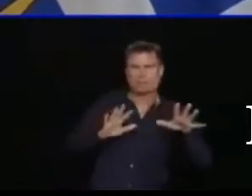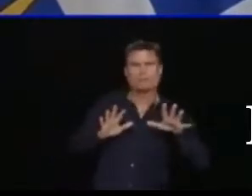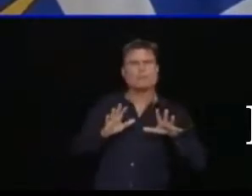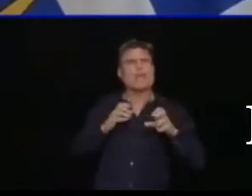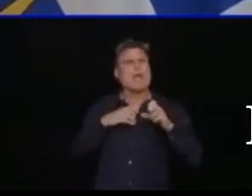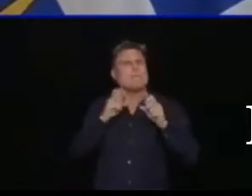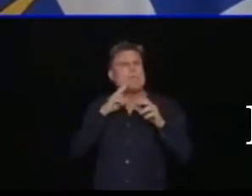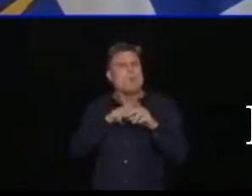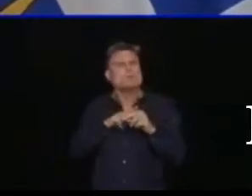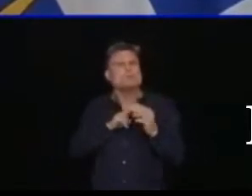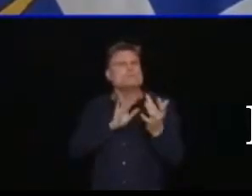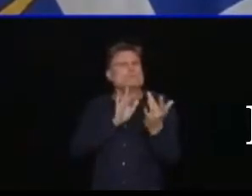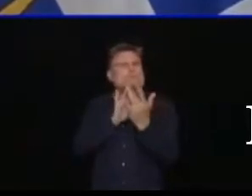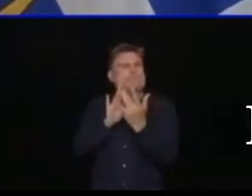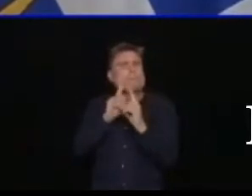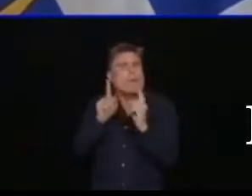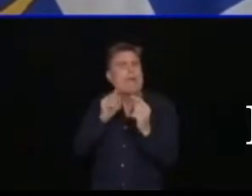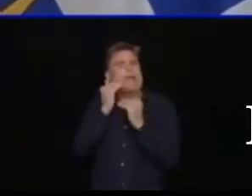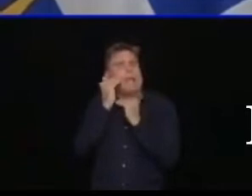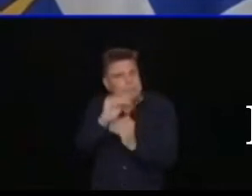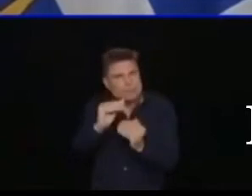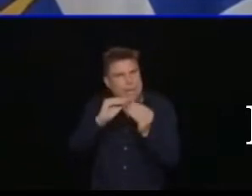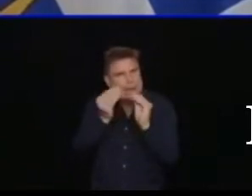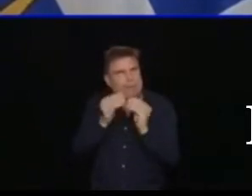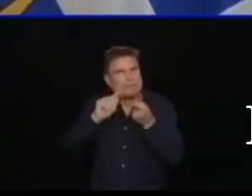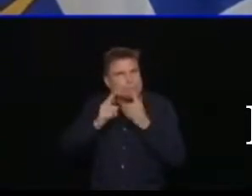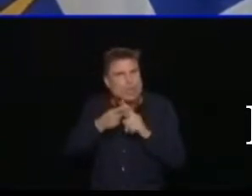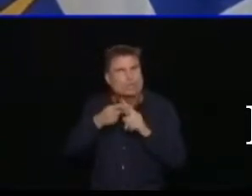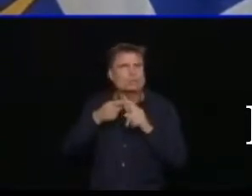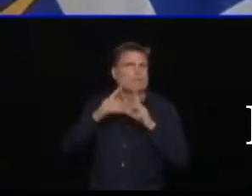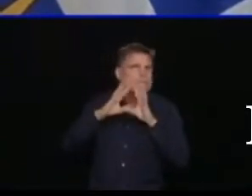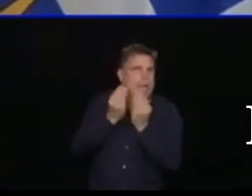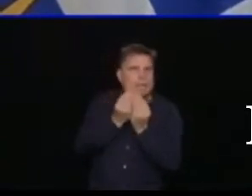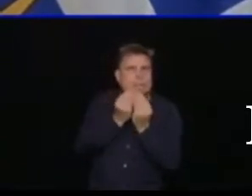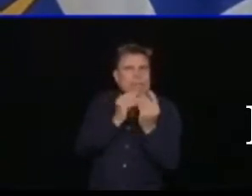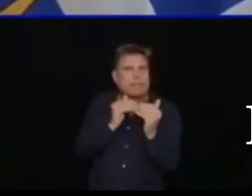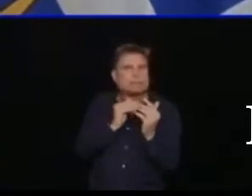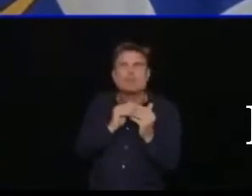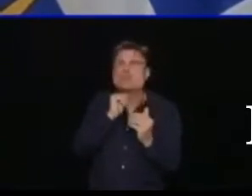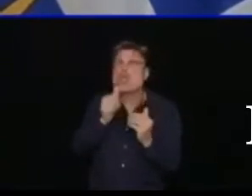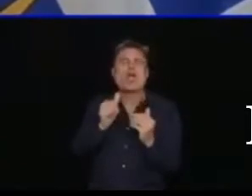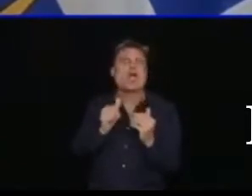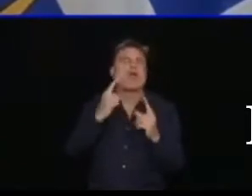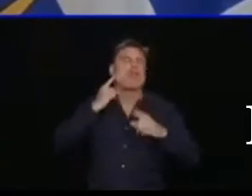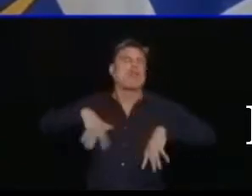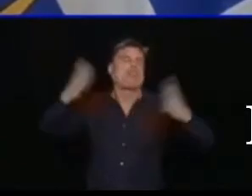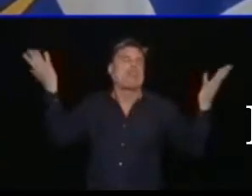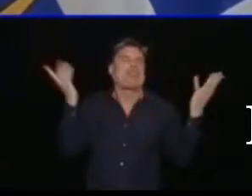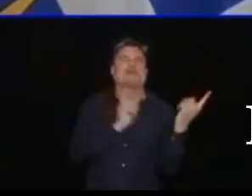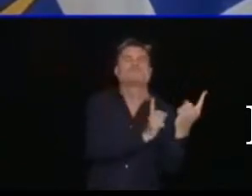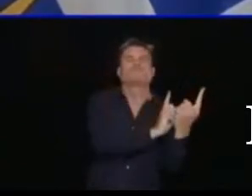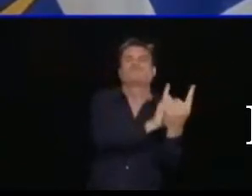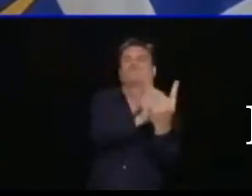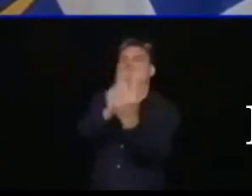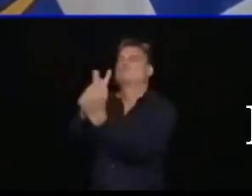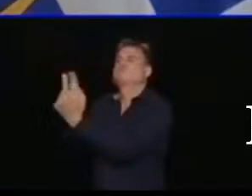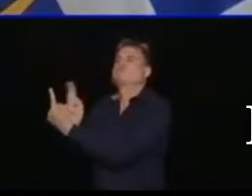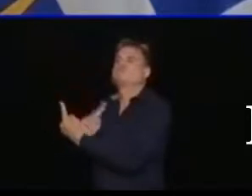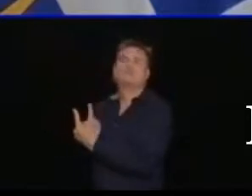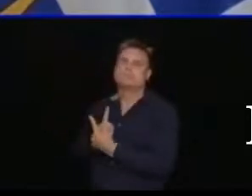所以我们还是希望经济在重启的时候，我们社交能够安全的继